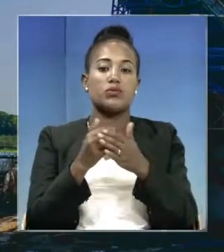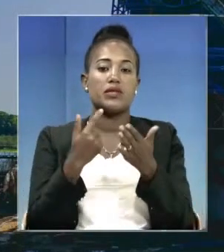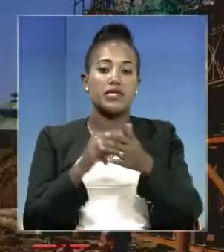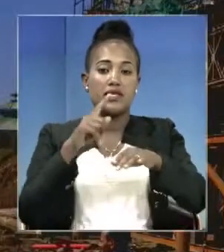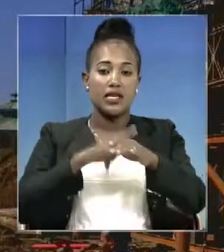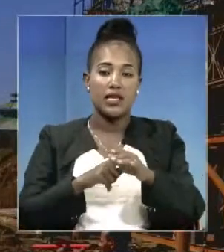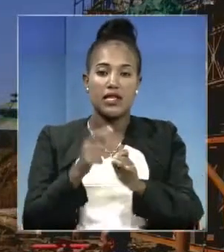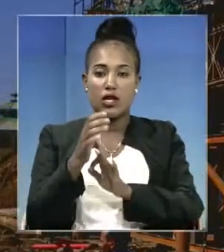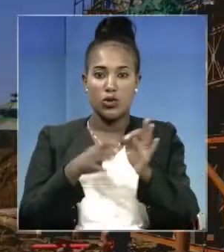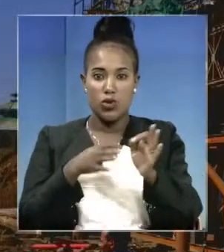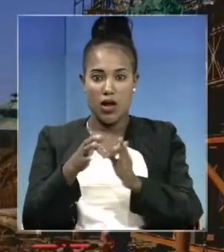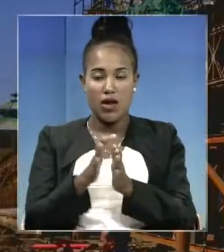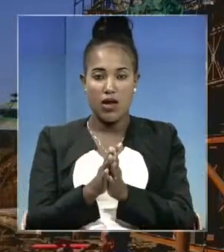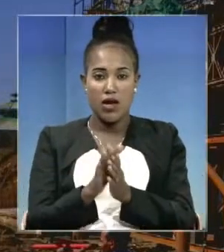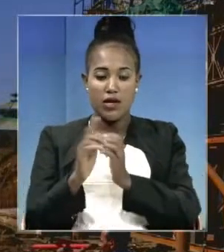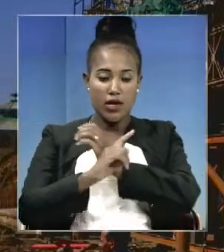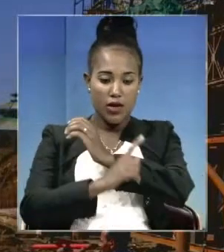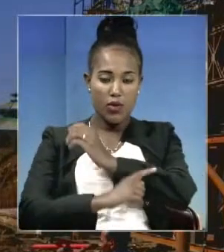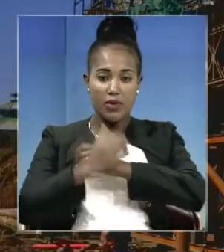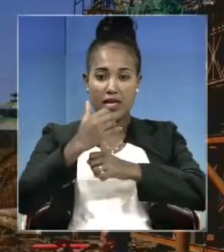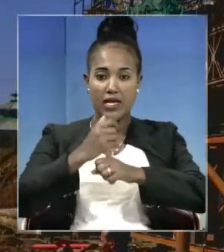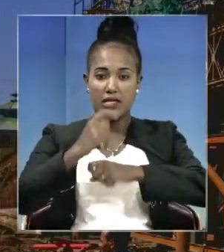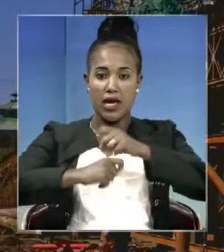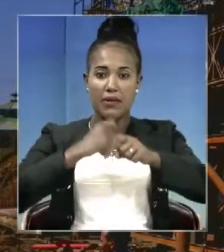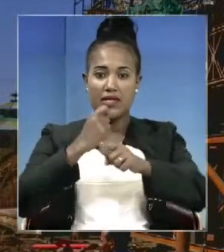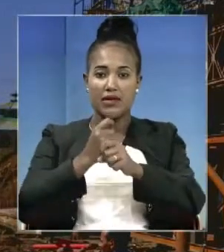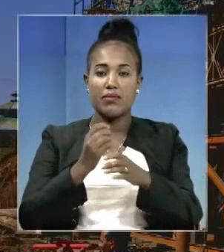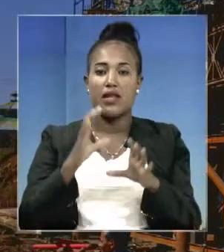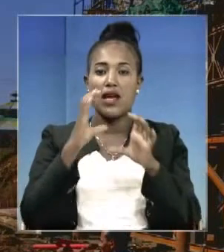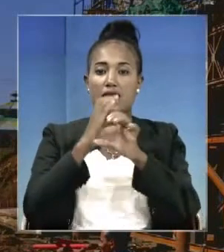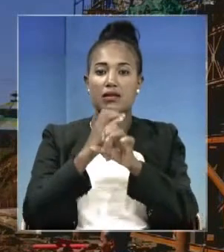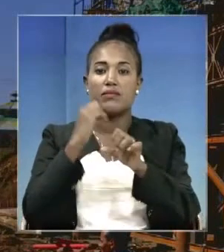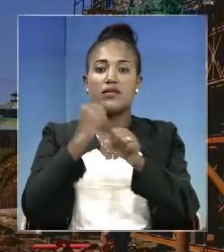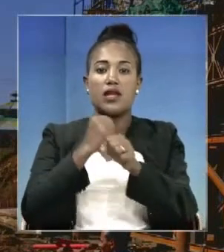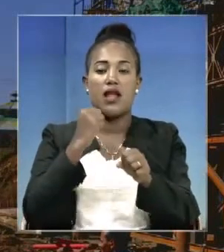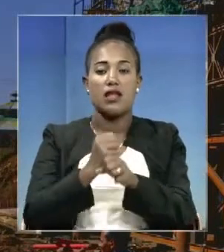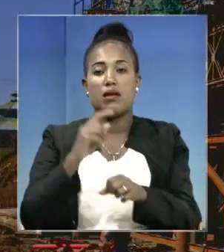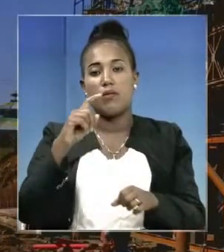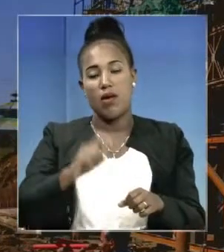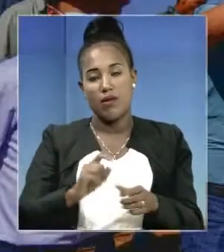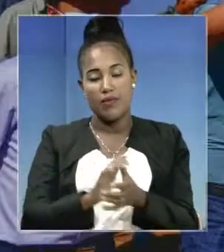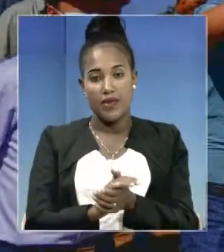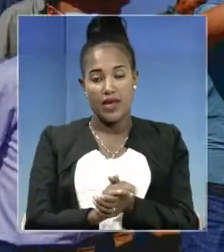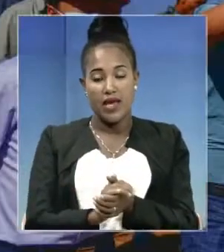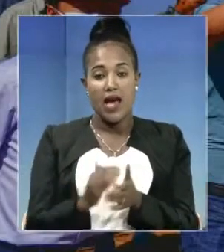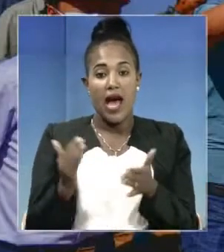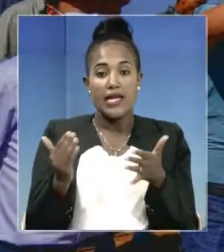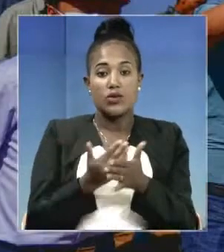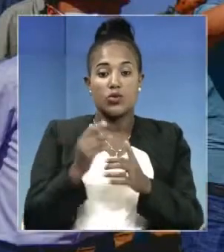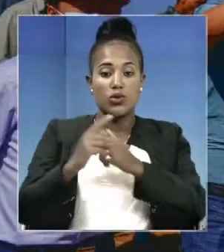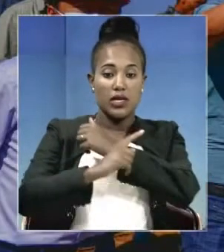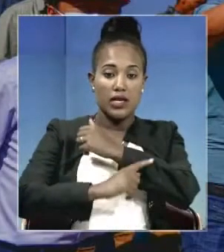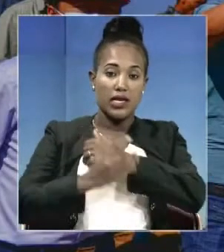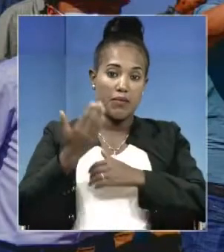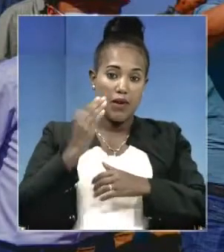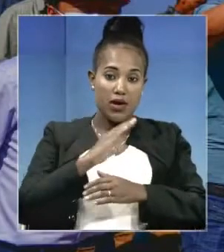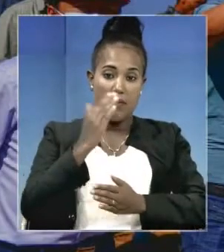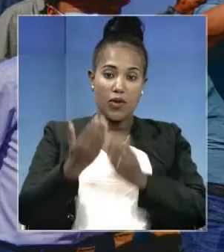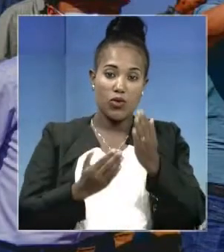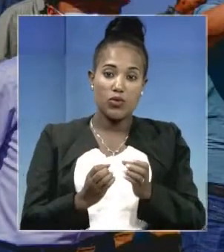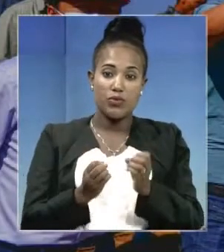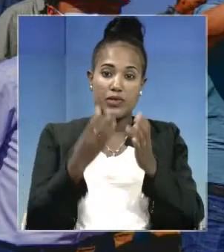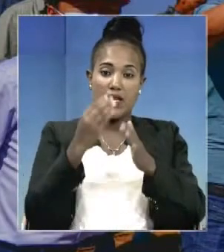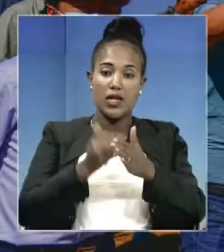ወቅት ተገልጿል። ድልድዩ በተያዘለት ጊዜ እንዲጠናቀቅም ይሰራል ተብሏል። አዲሱ ድልድይ ነባሩንና በአገልግሎት